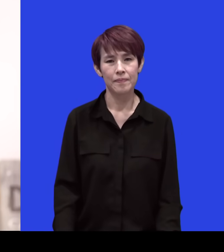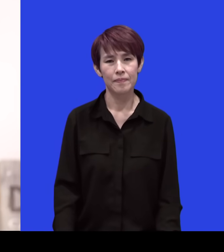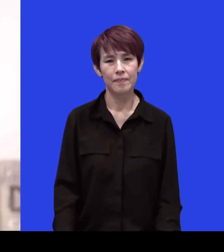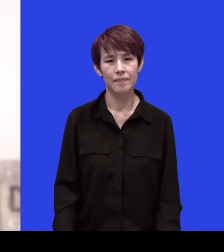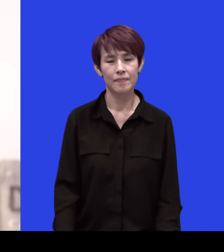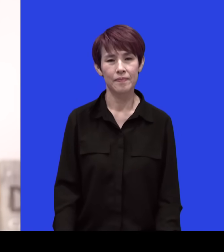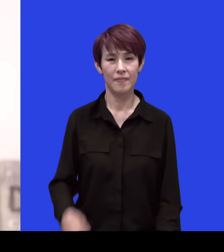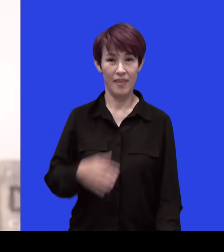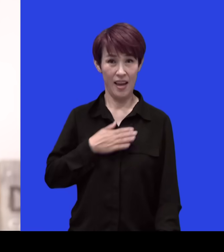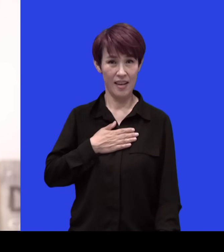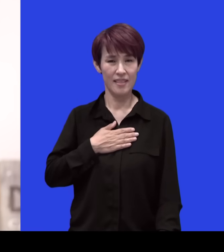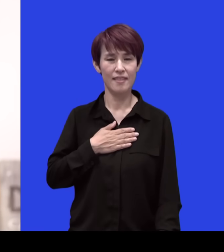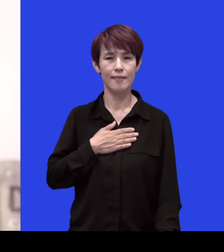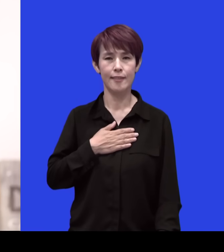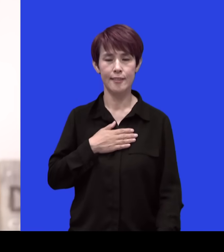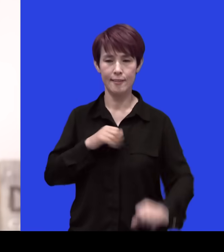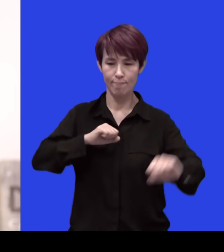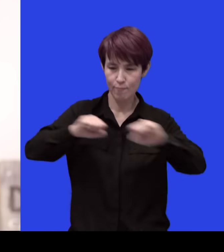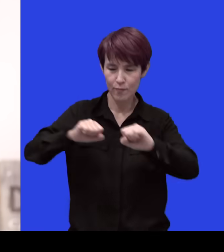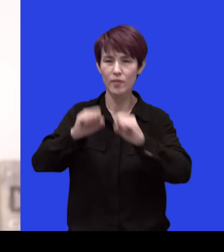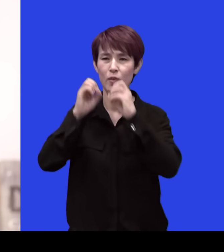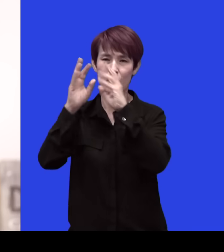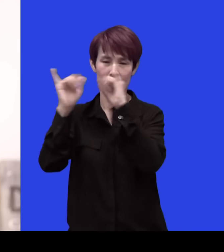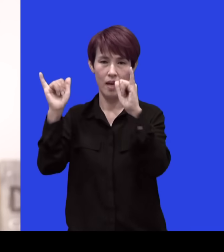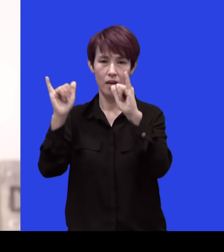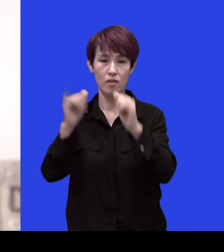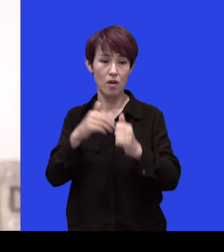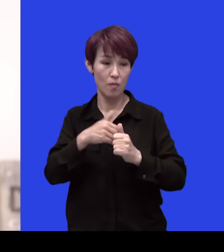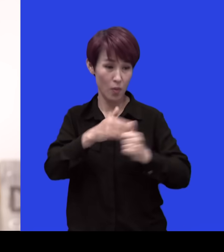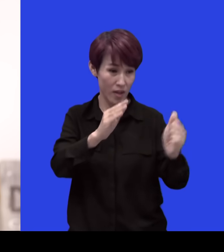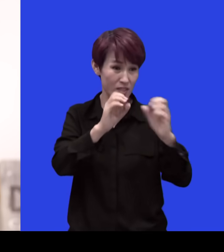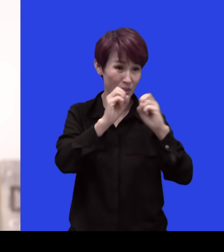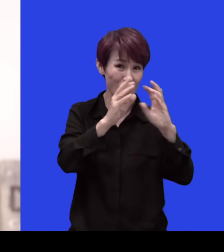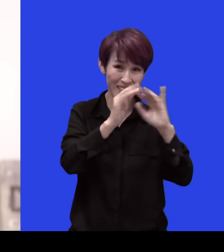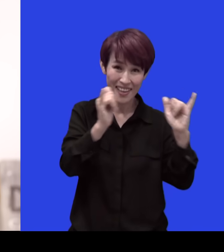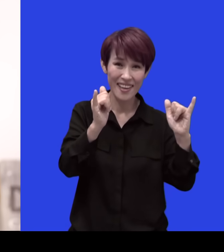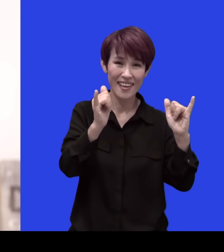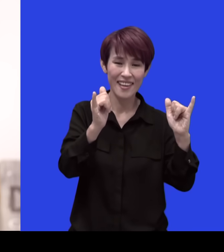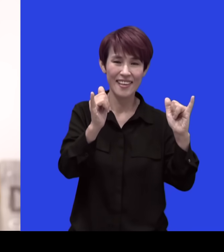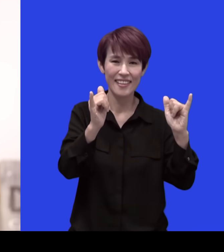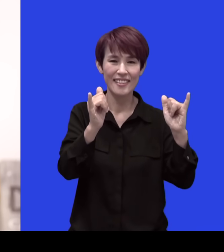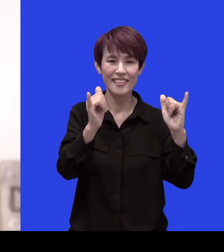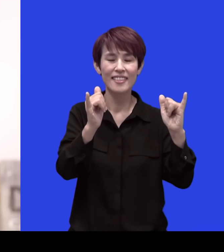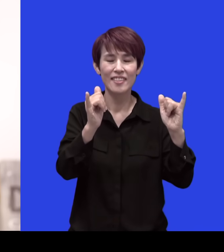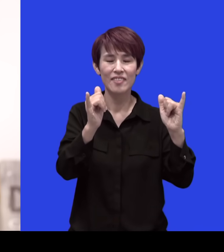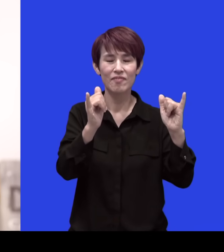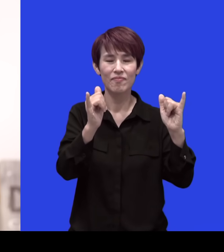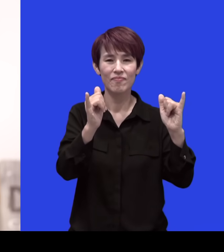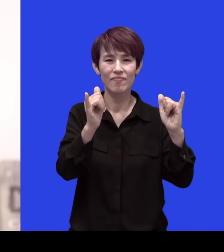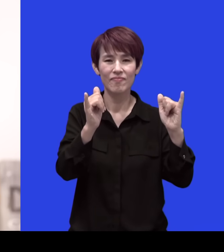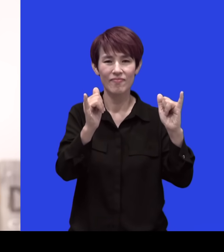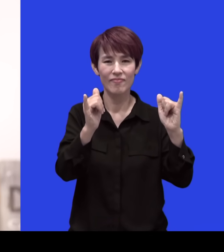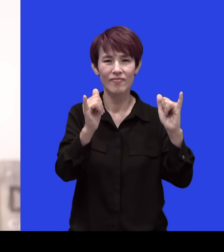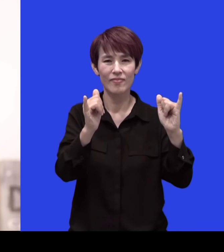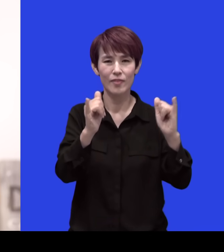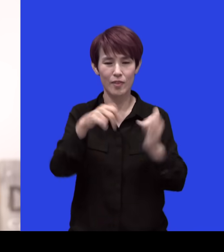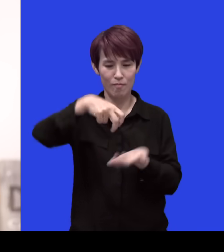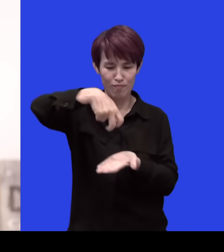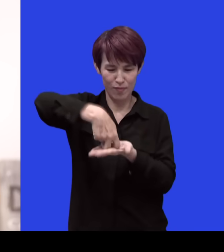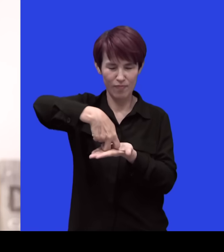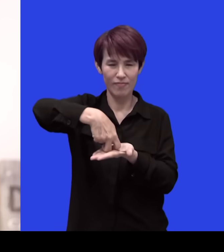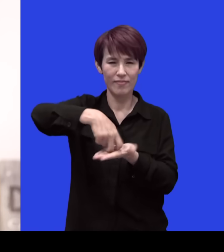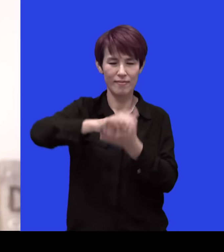선교사, 지금 가는 선교사, 예, 예. 또 보내는 선교사, 네네. 파선교가 있고 뭐 네네네. 보난교회 있고 무릎 선교사.